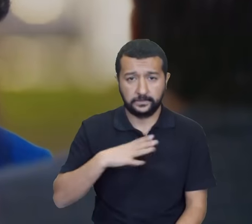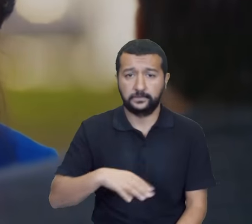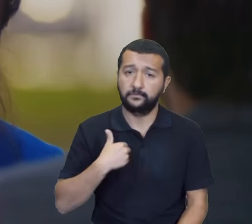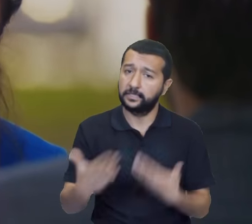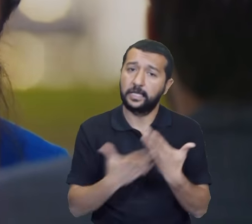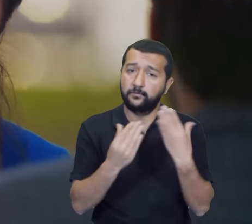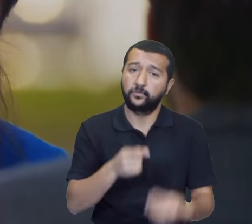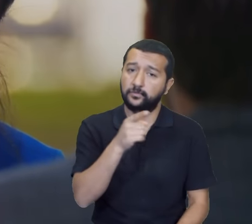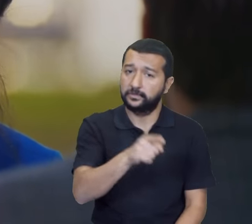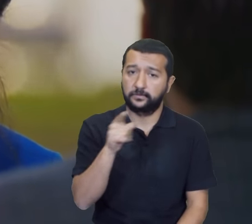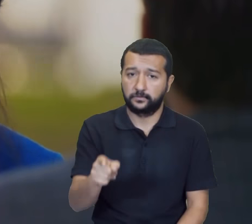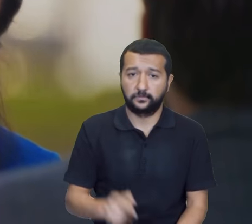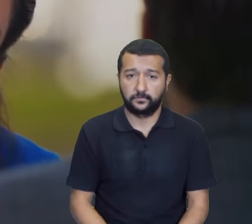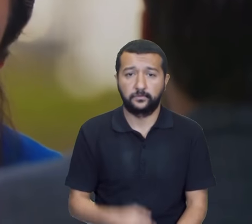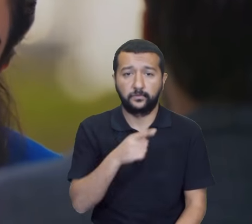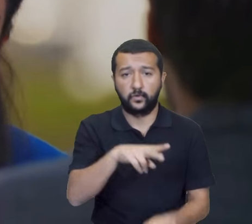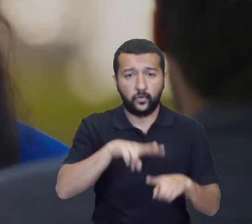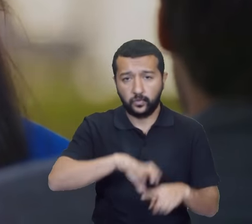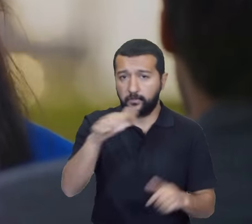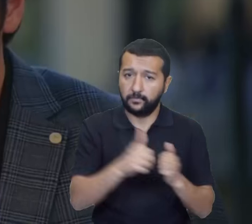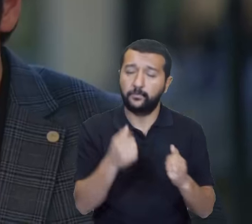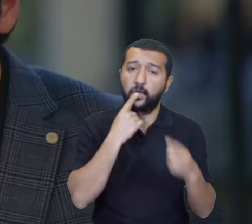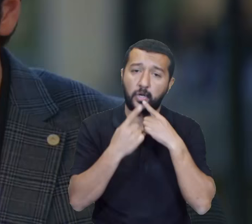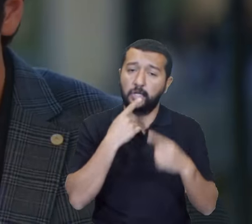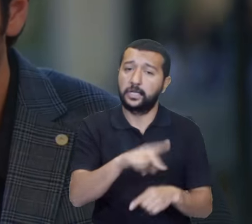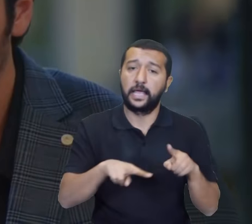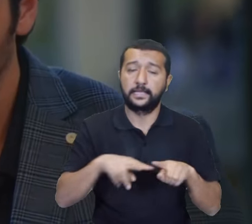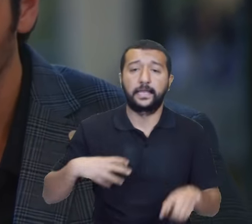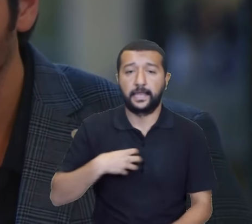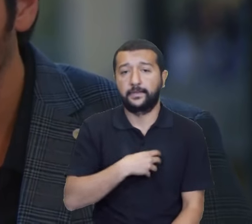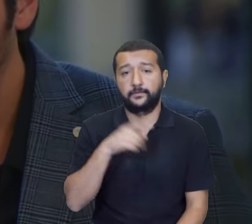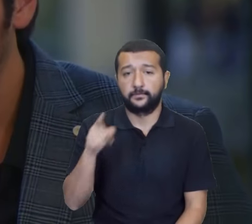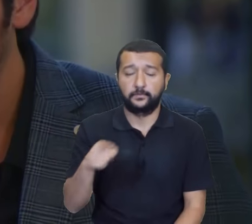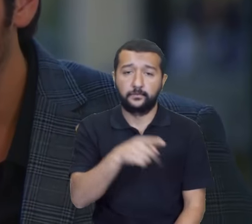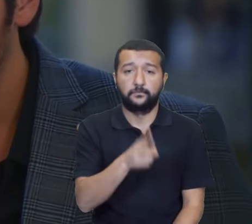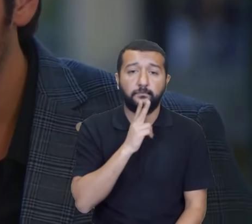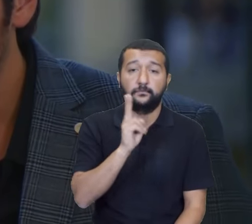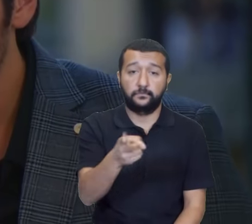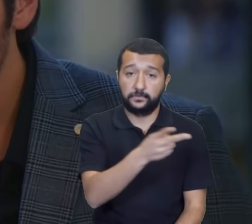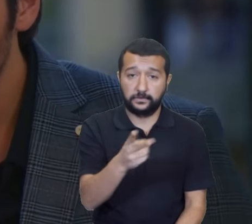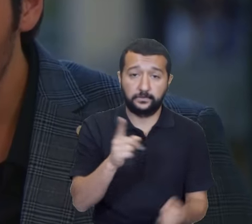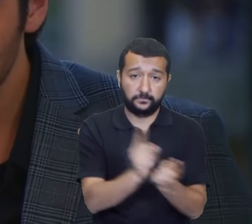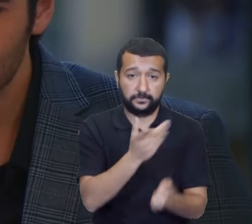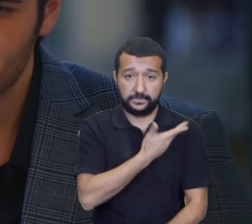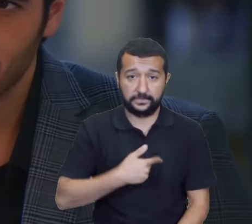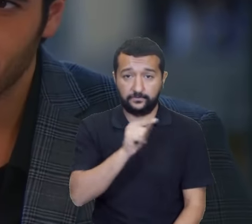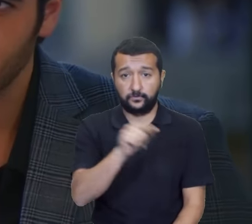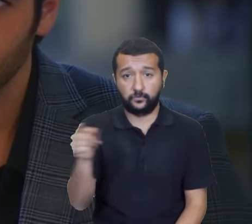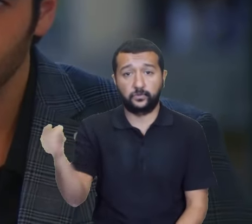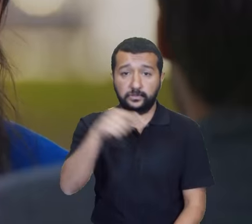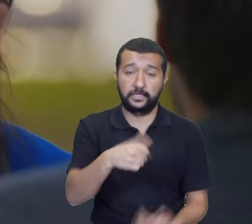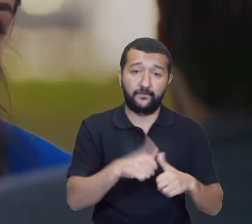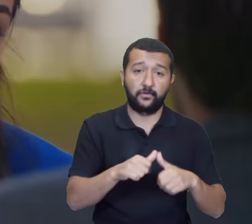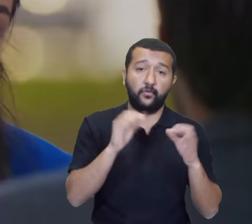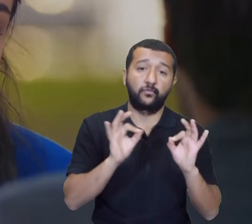ben de yardımcı olayım size. Ya oturalım hep beraber konuşalım Adile anneyle. Ya sonuçta siz birbirinizi seviyorsunuz. E o da